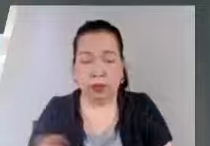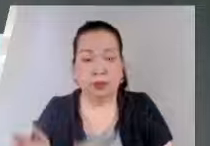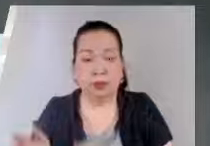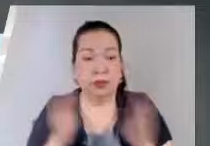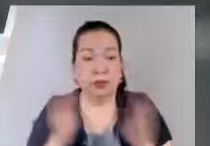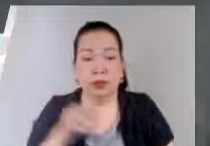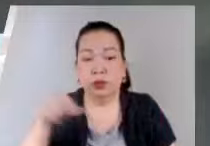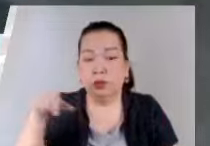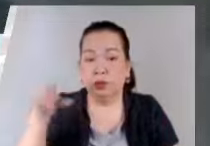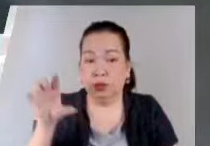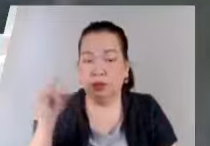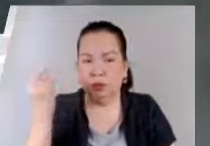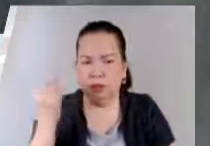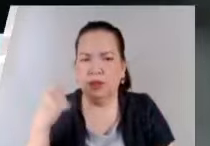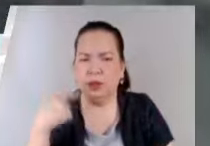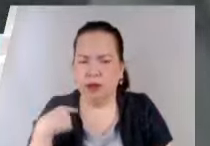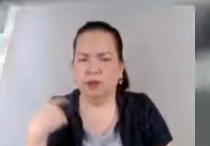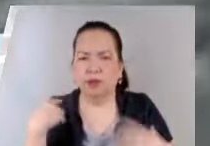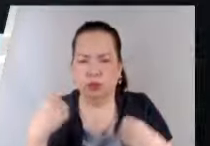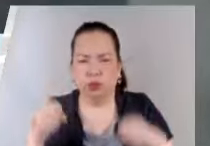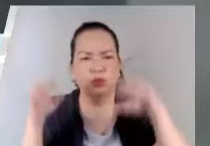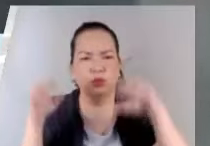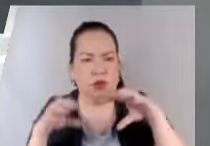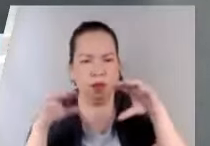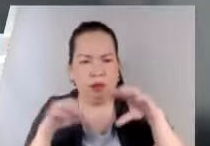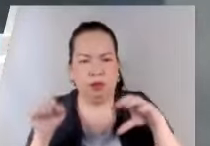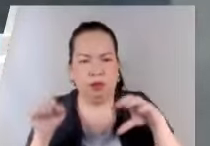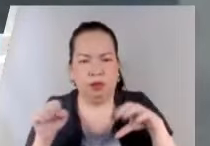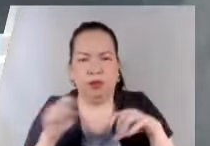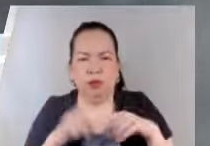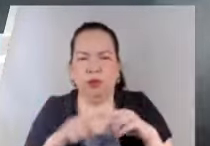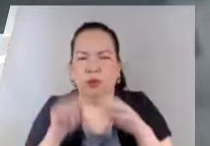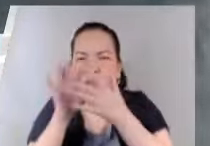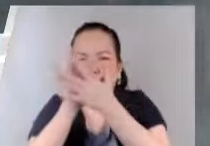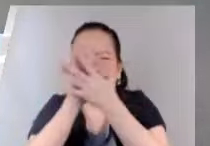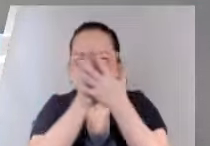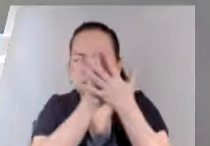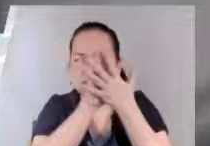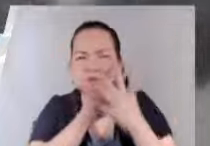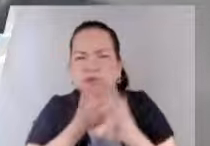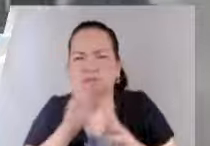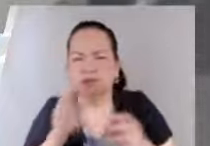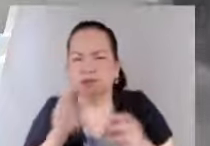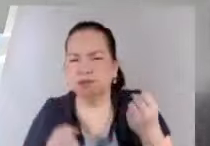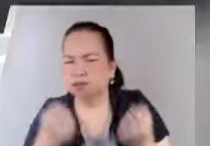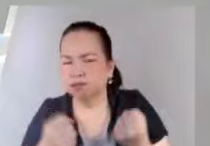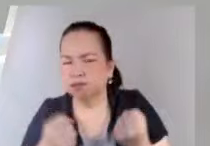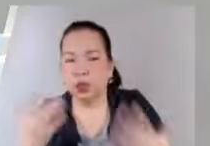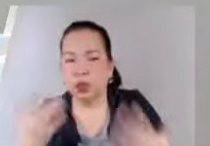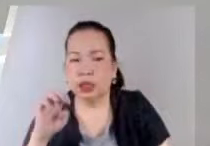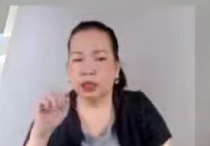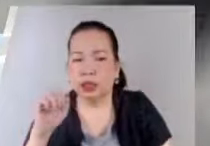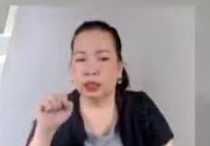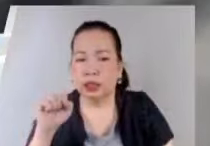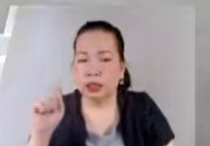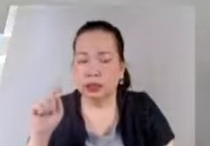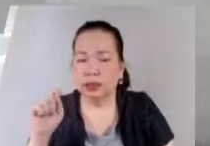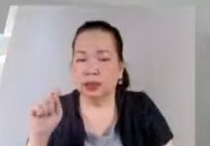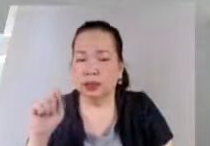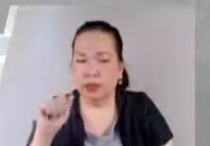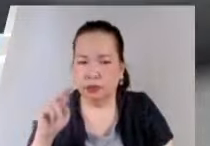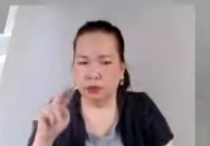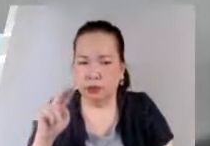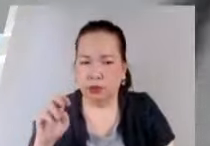nakakaranas din ng malakas na pag-ulan. Halos mag-zero visibility nga sa bahagi ng East Avenue, Elliptical Road hanggang patungo